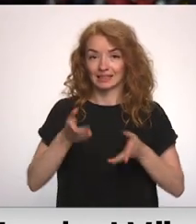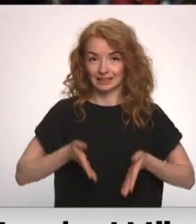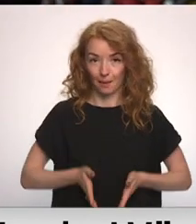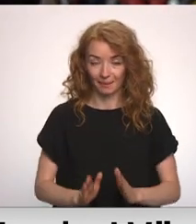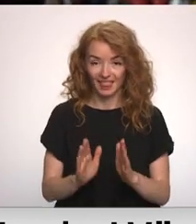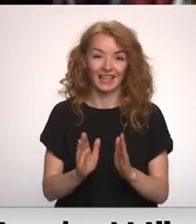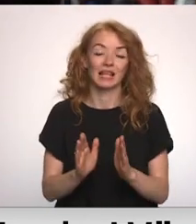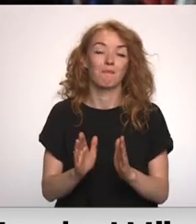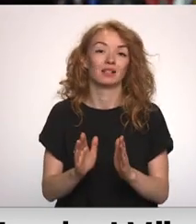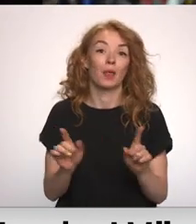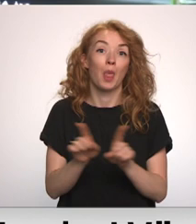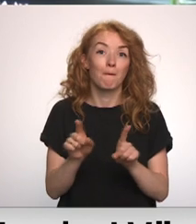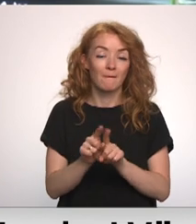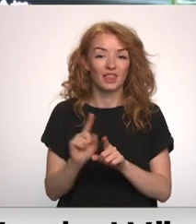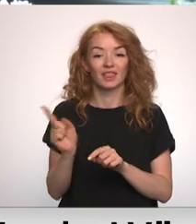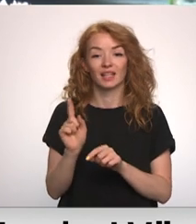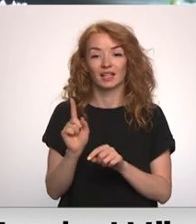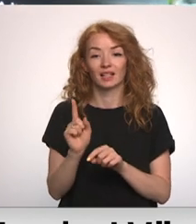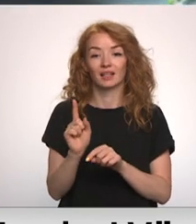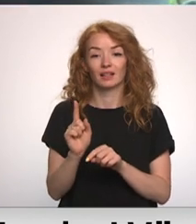dzemdību pieņemšana, tāpat kā ir